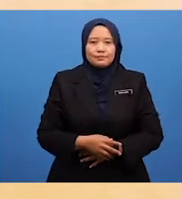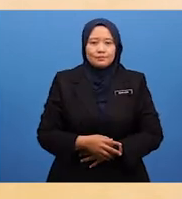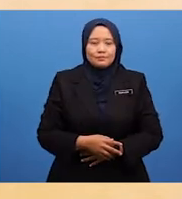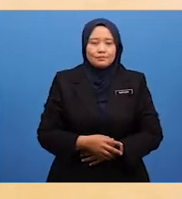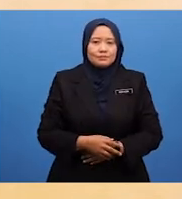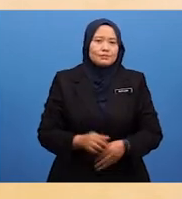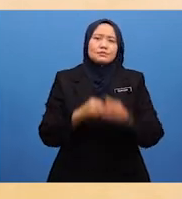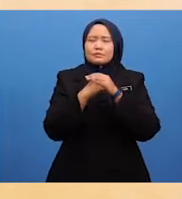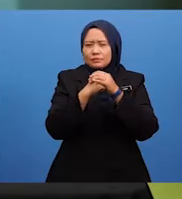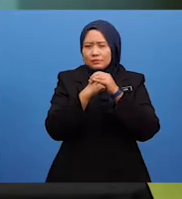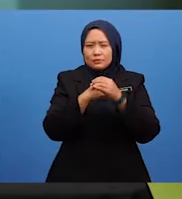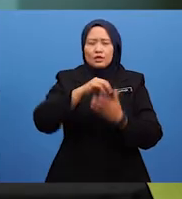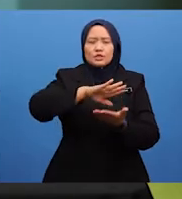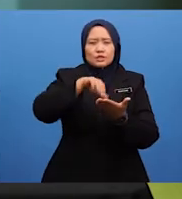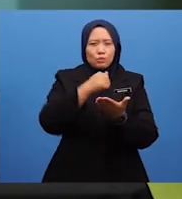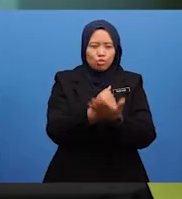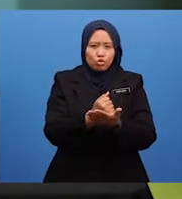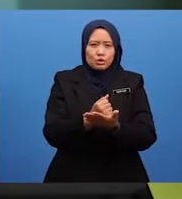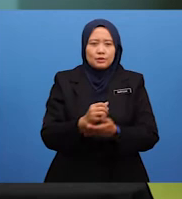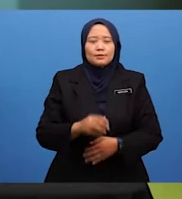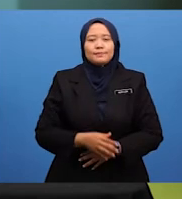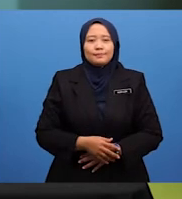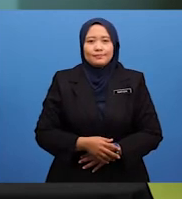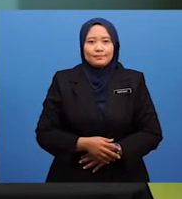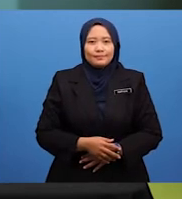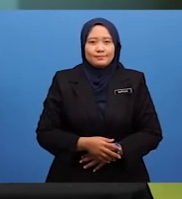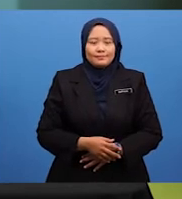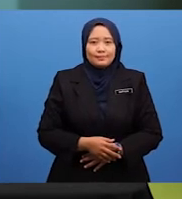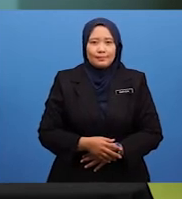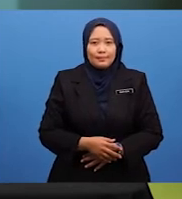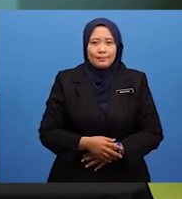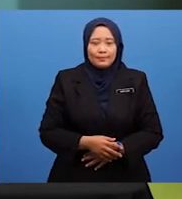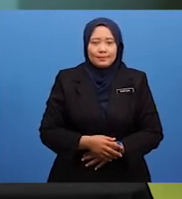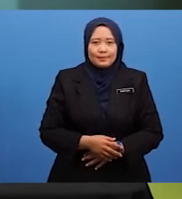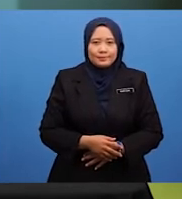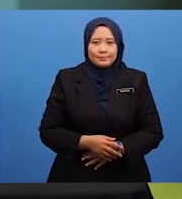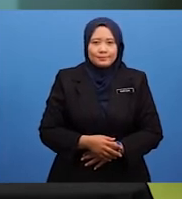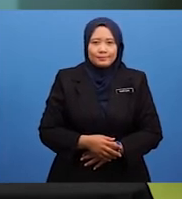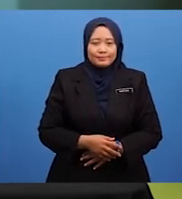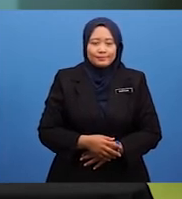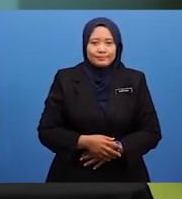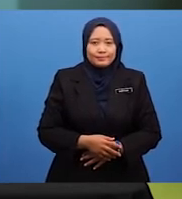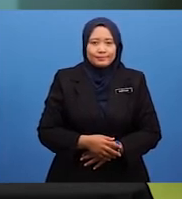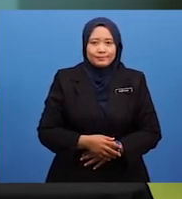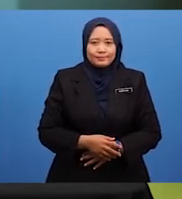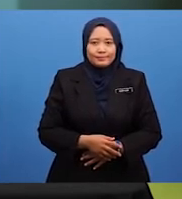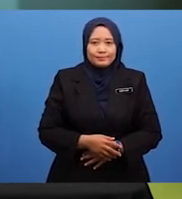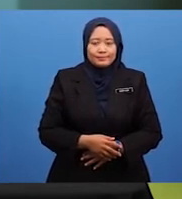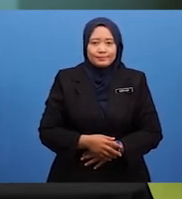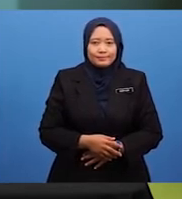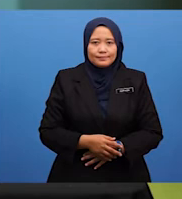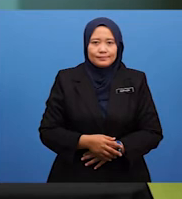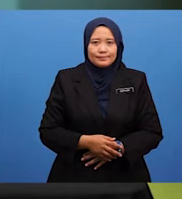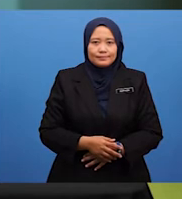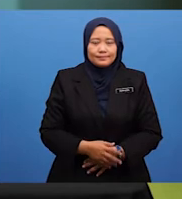ucapkan tahniah. Bagi yang tidak dapat menjawab dengan tepat, jangan risau. Kamu boleh membuat